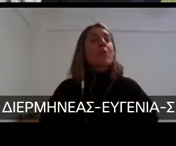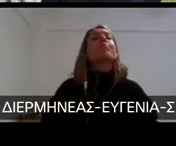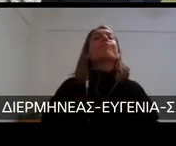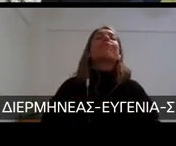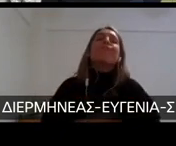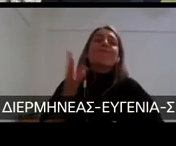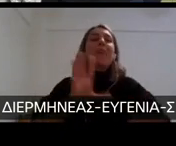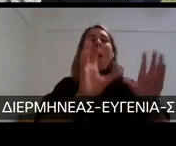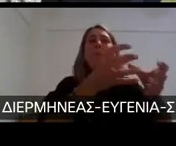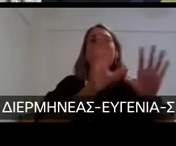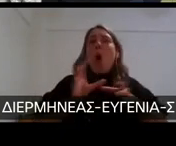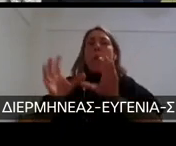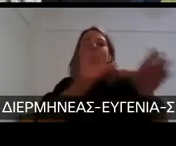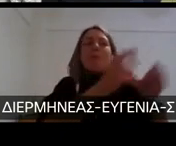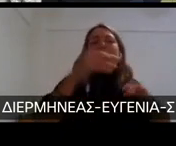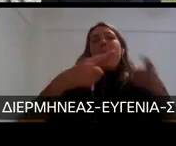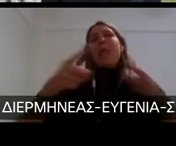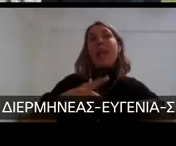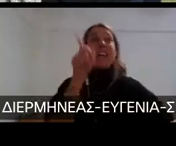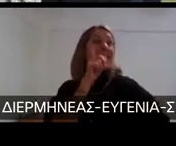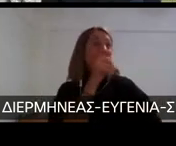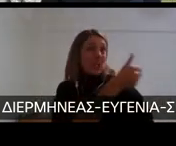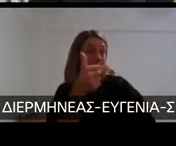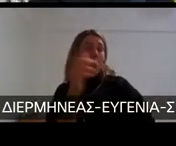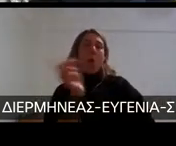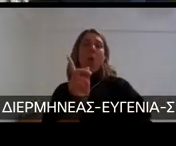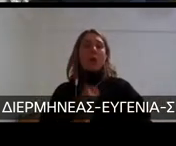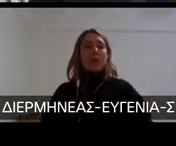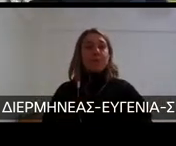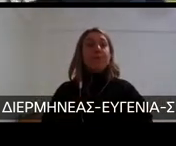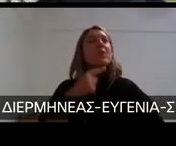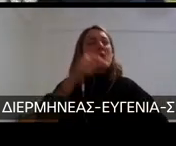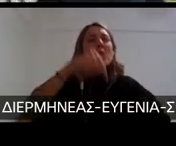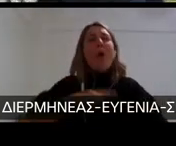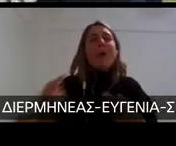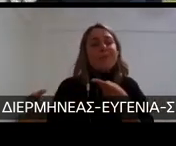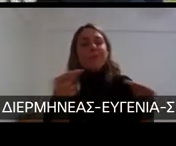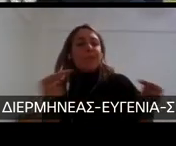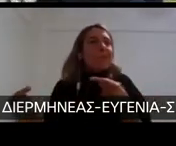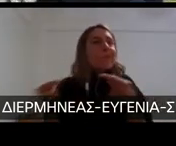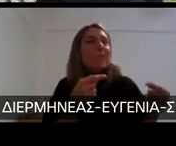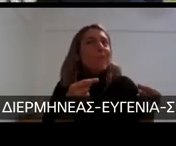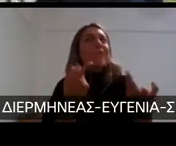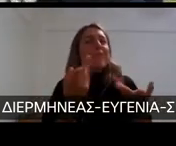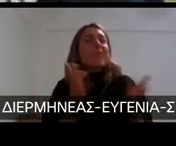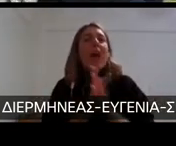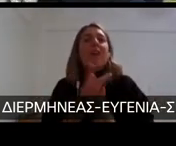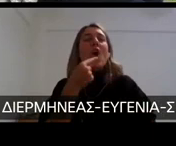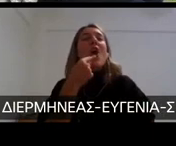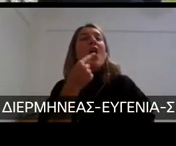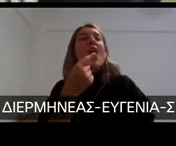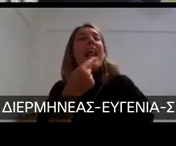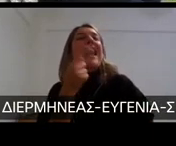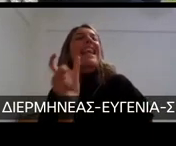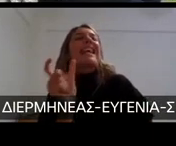κατηγορίες, δηλαδή, και όχι μόνο τις γυναίκες. Και έχει προκύψει μία διαμάχη, μία αντιπαράθεση λεκτική, θα έλεγα, διότι στον